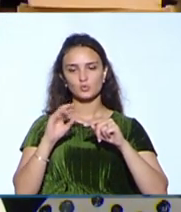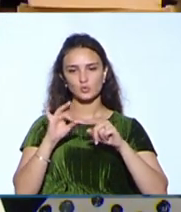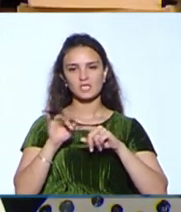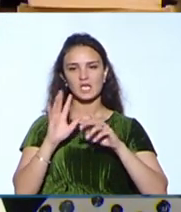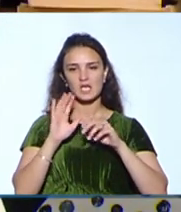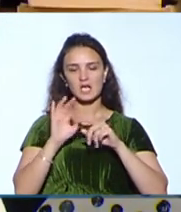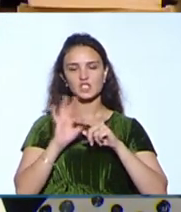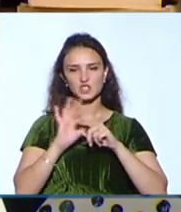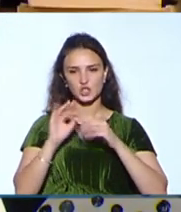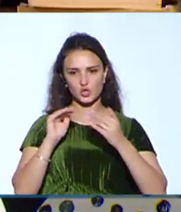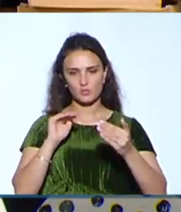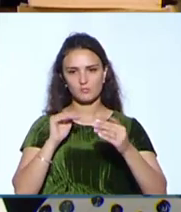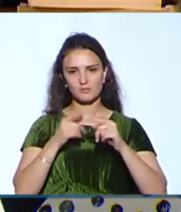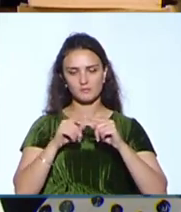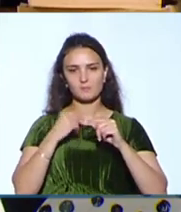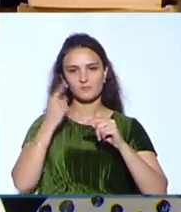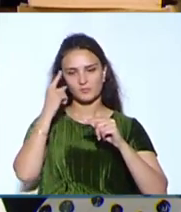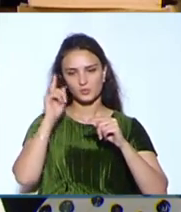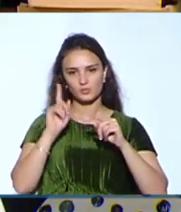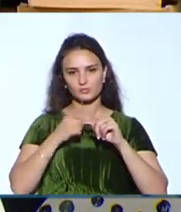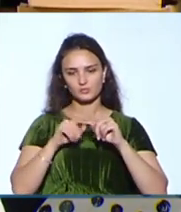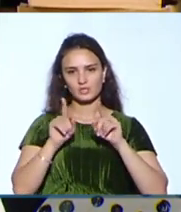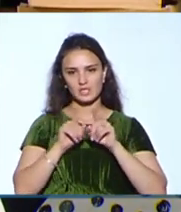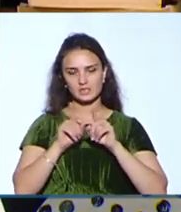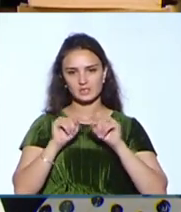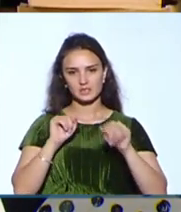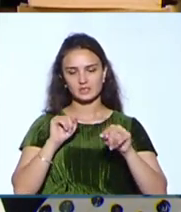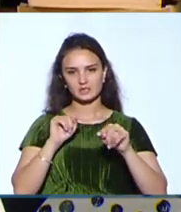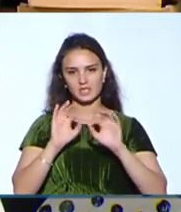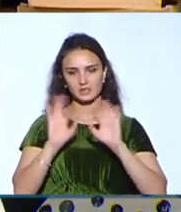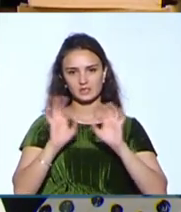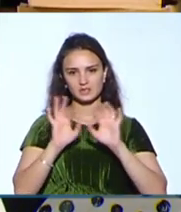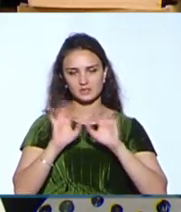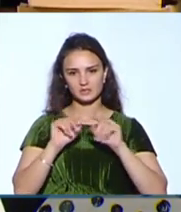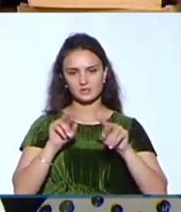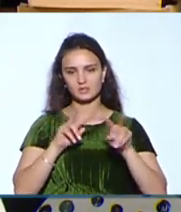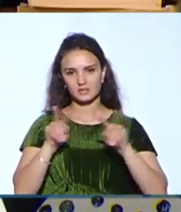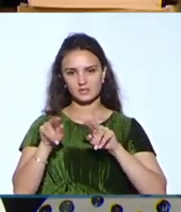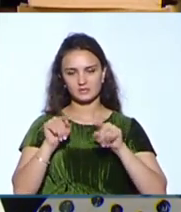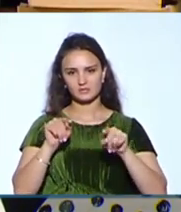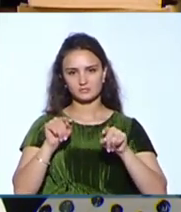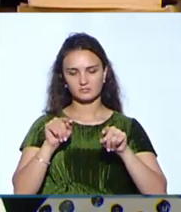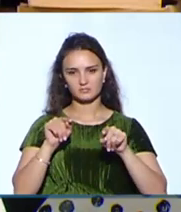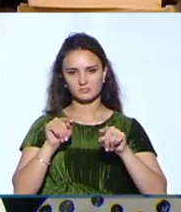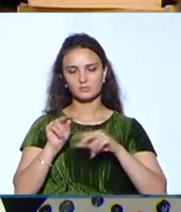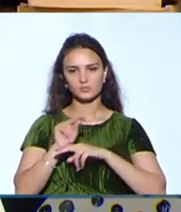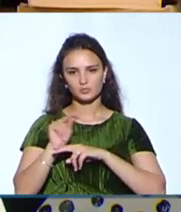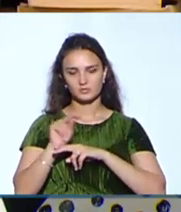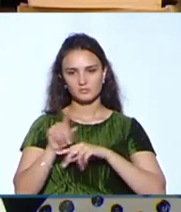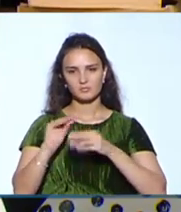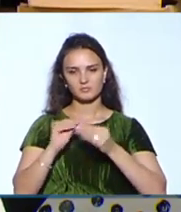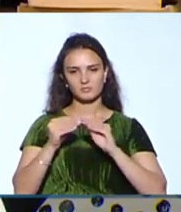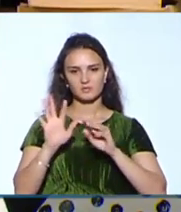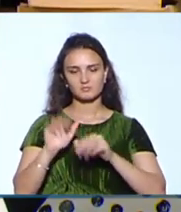ვთქვათ. მე ვფიქრობ, რომ ასე ერთი აღწერით წააგავს, იკურნება, არ არის